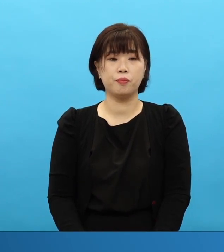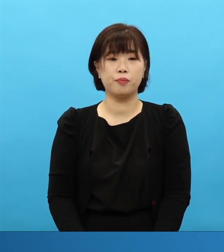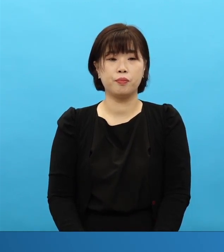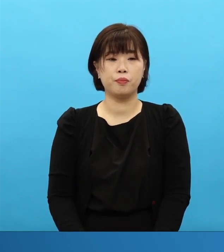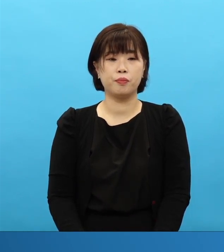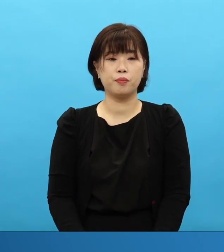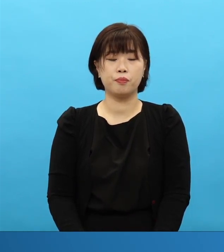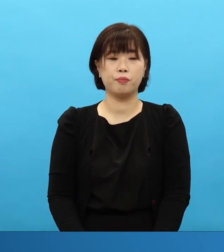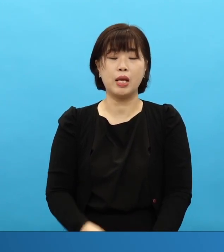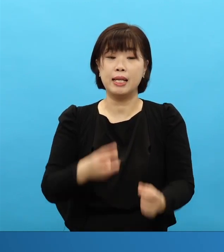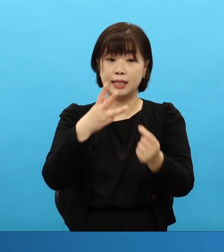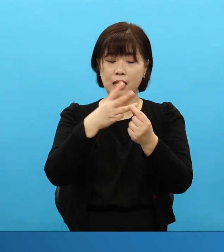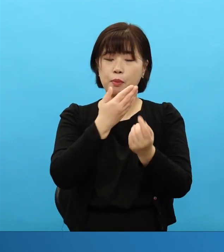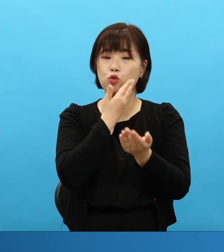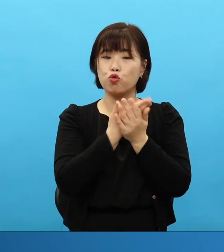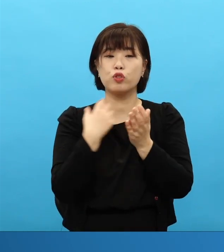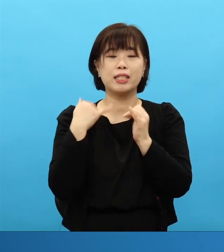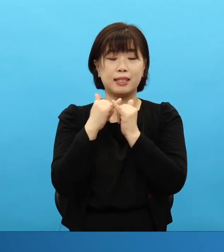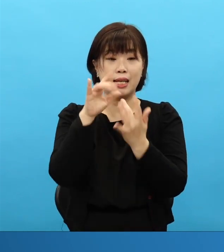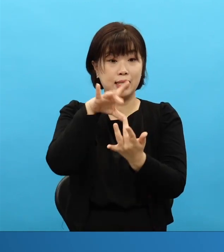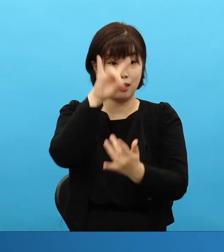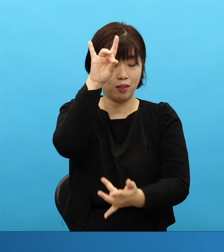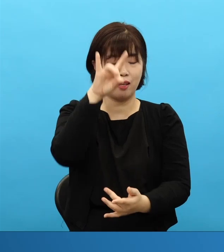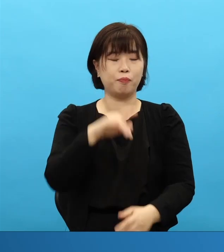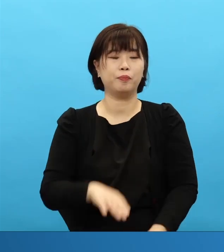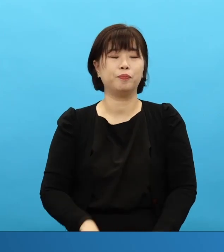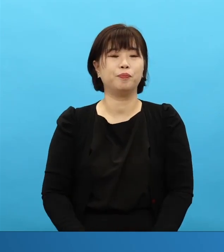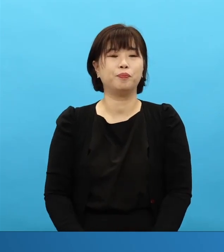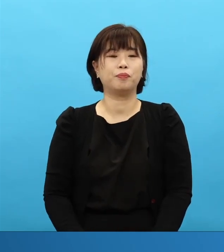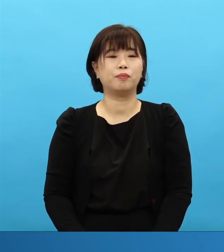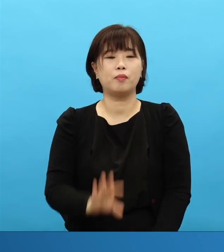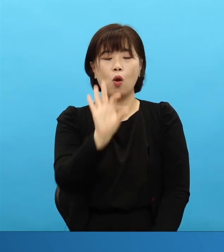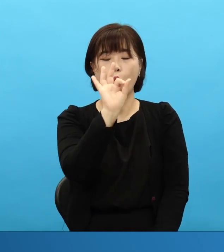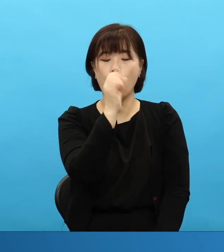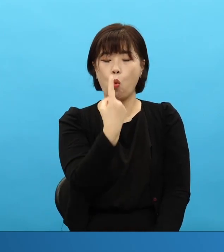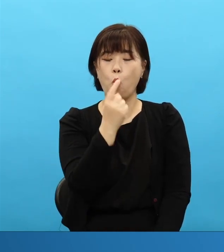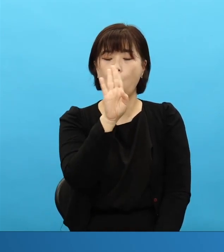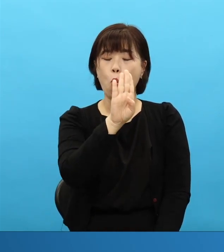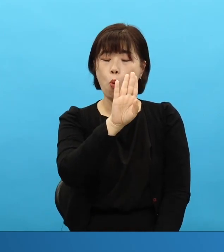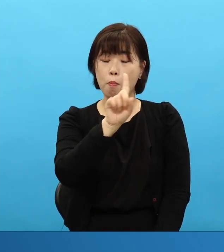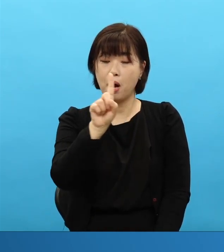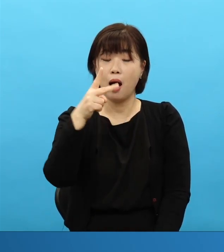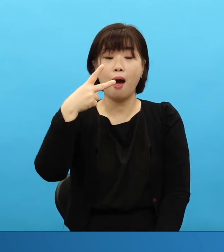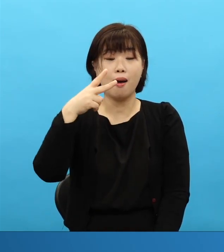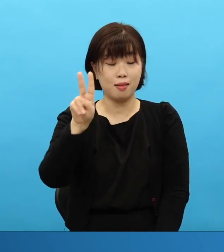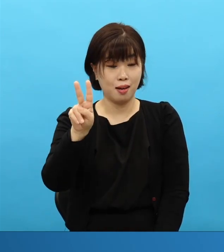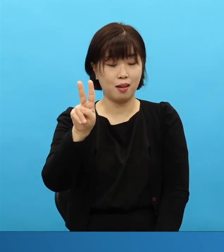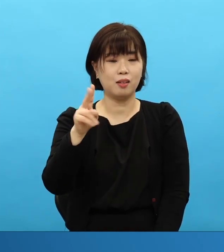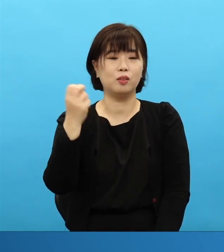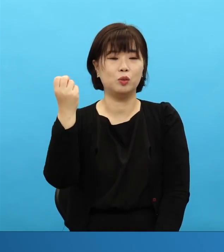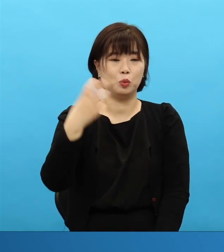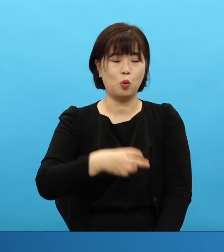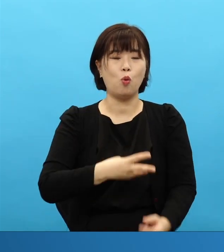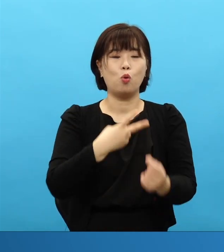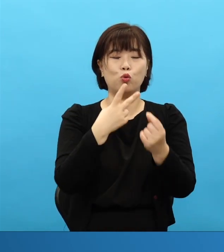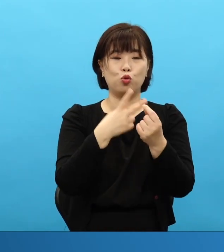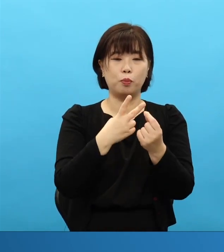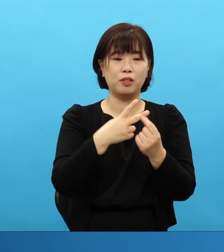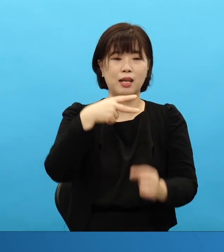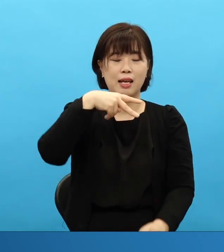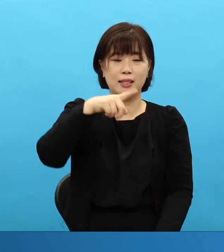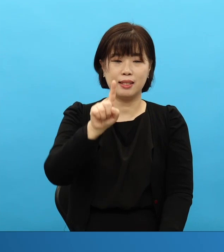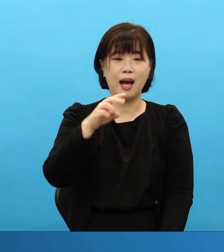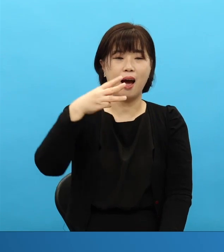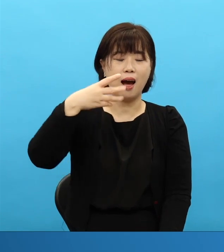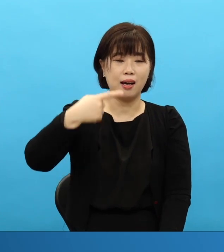오바다. Obadiah. 힘 없어도 괜찮습니다. It's okay if you don't have strength. 사르밧 가부. And it is the widow of